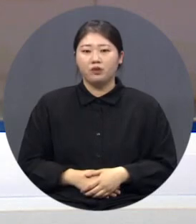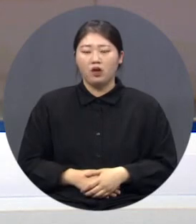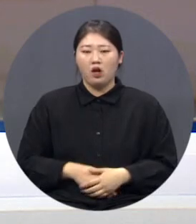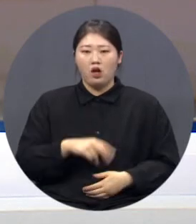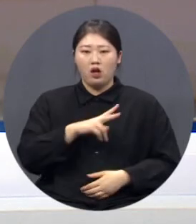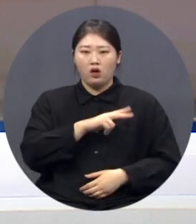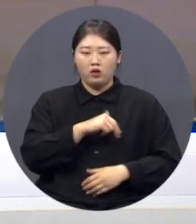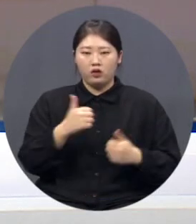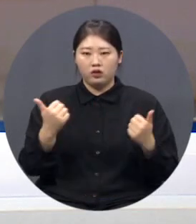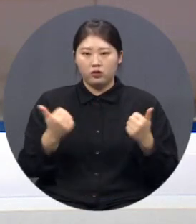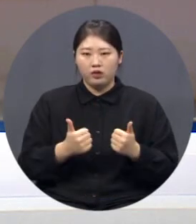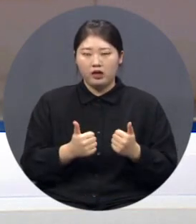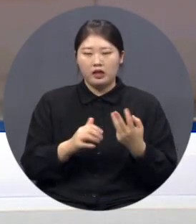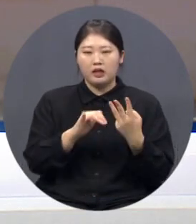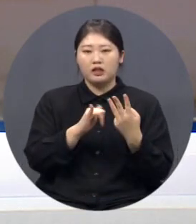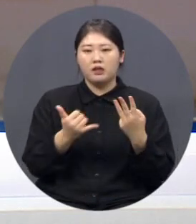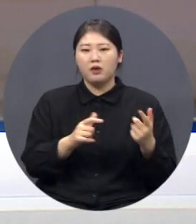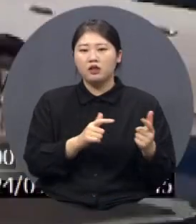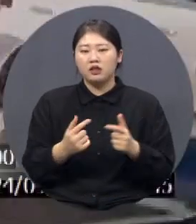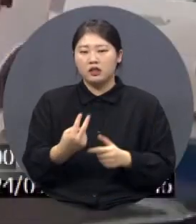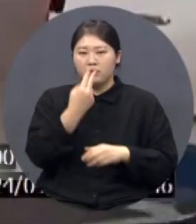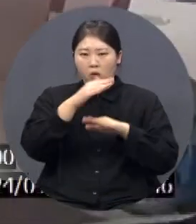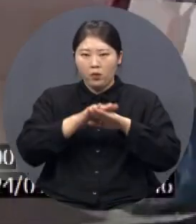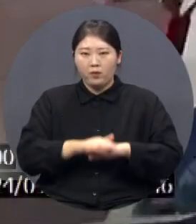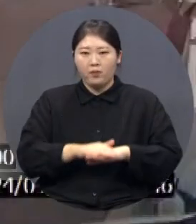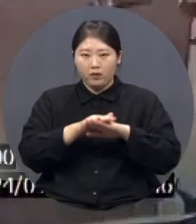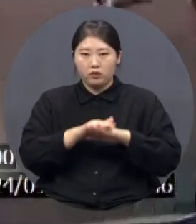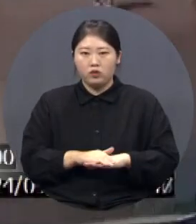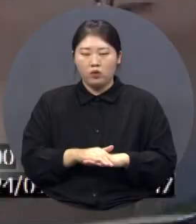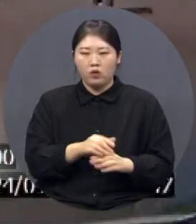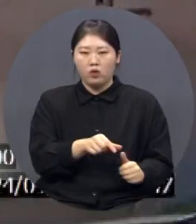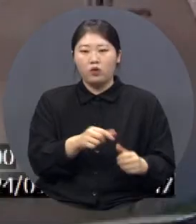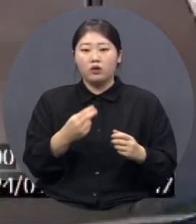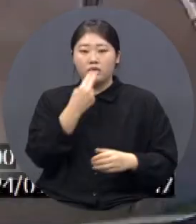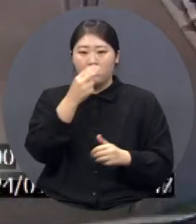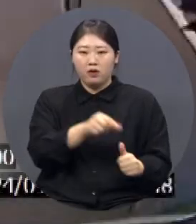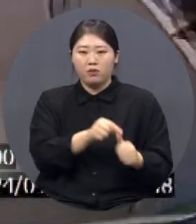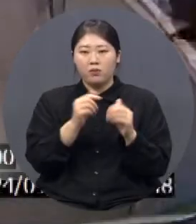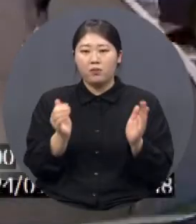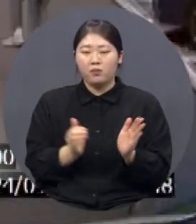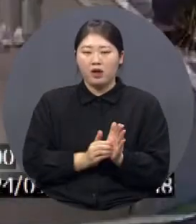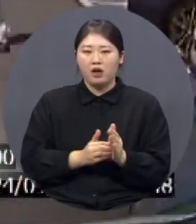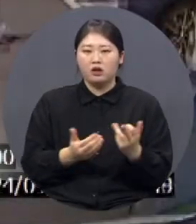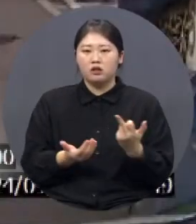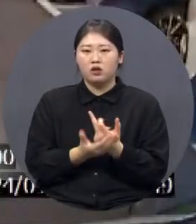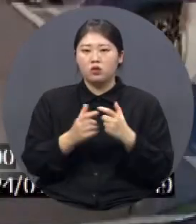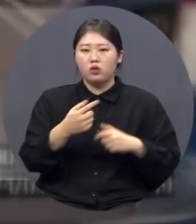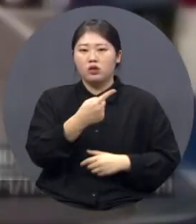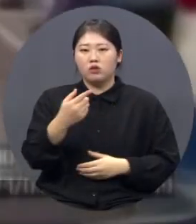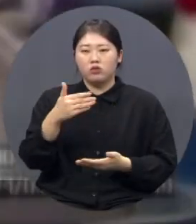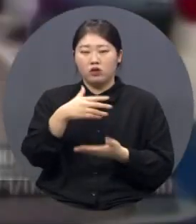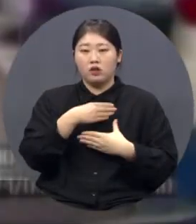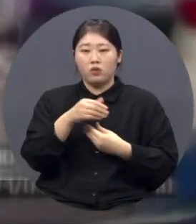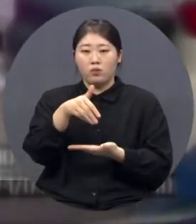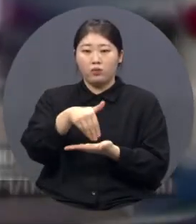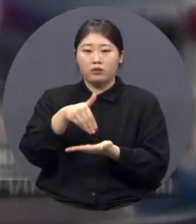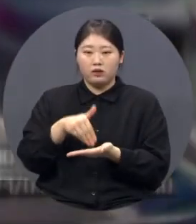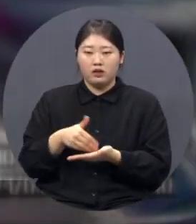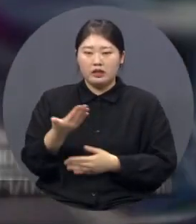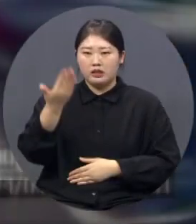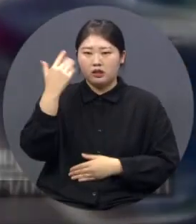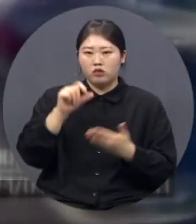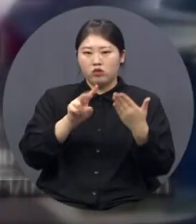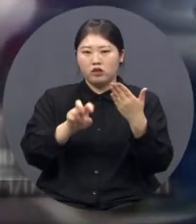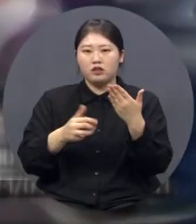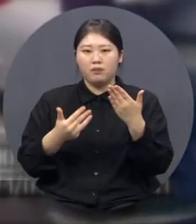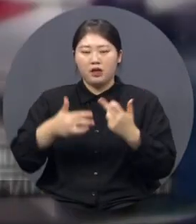도의회 직원 등 세 명이 심폐소생술로 시민 생명을 구했습니다 제주도 소방안전 본부에 따르면 지난달 28일